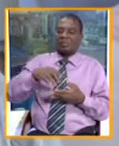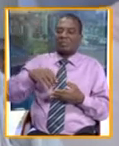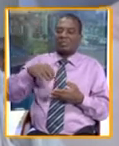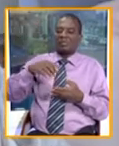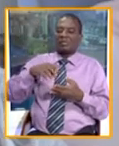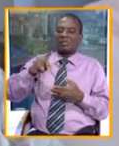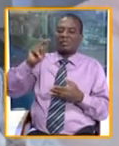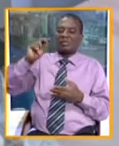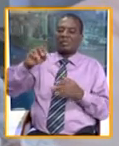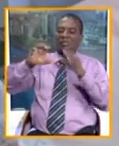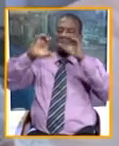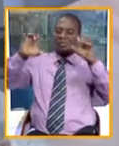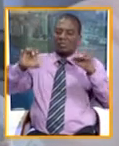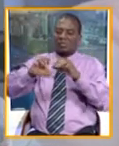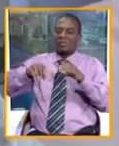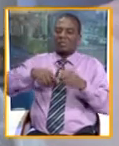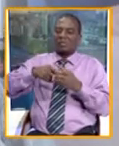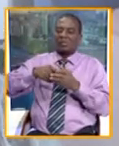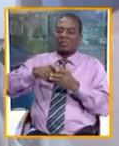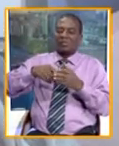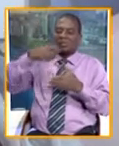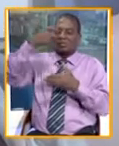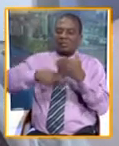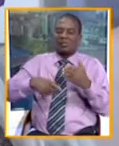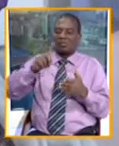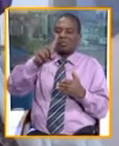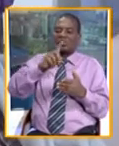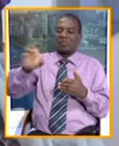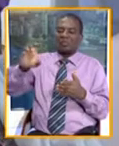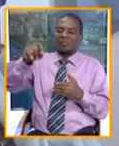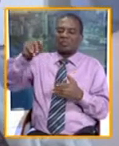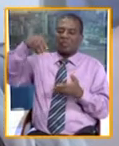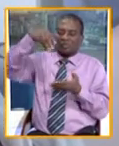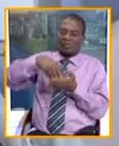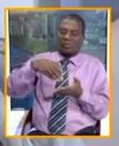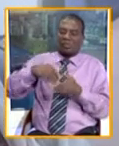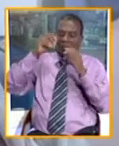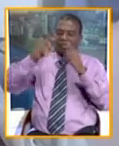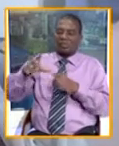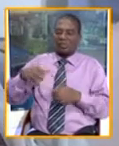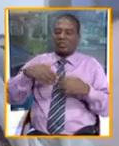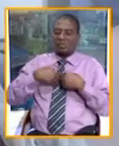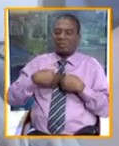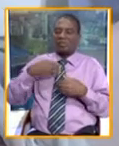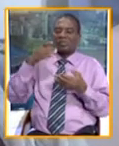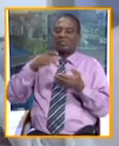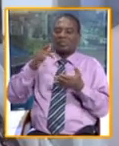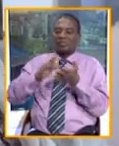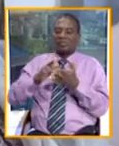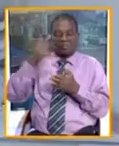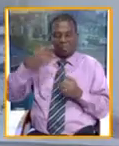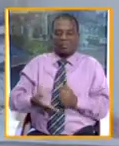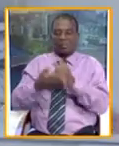une boîte 120 000, 150 000. Ils ont décidé de nous aider à avoir ces médicaments-là pour aider les enfants. Et vraiment, soyez-en